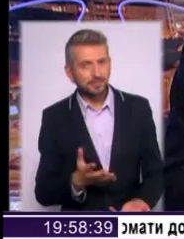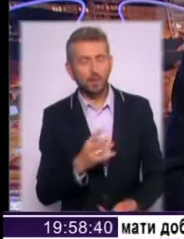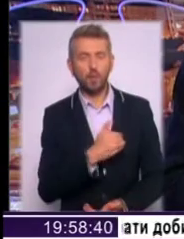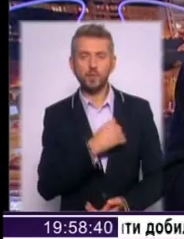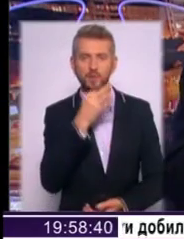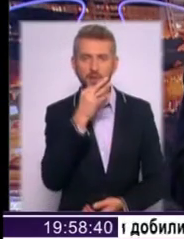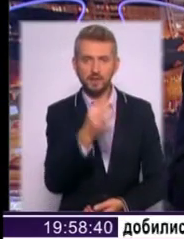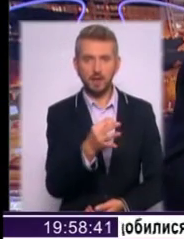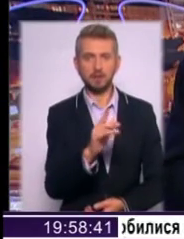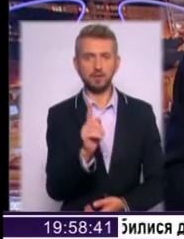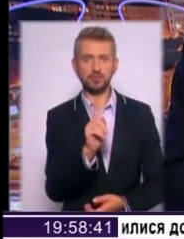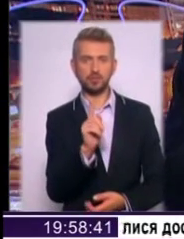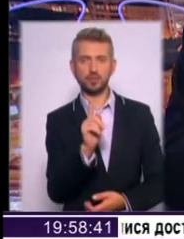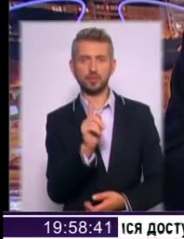що